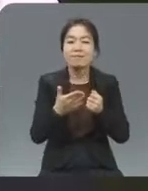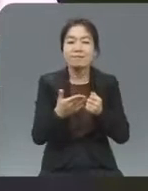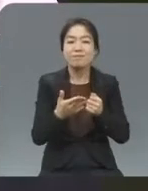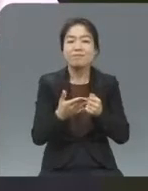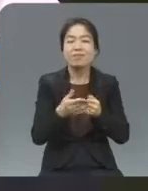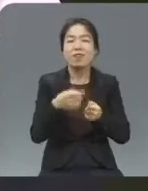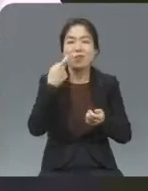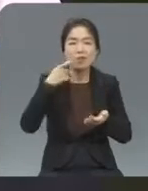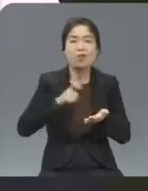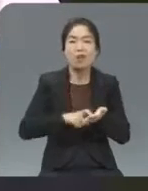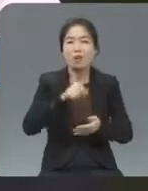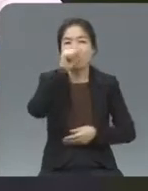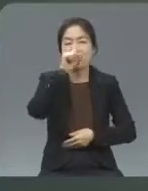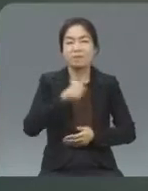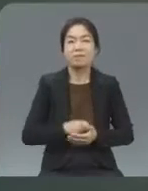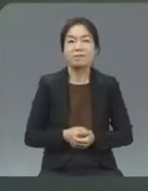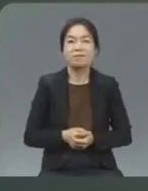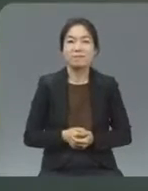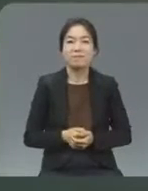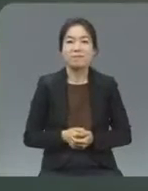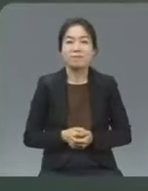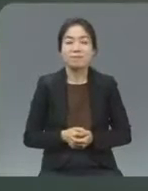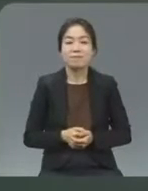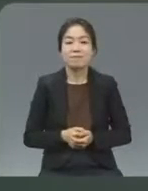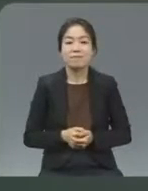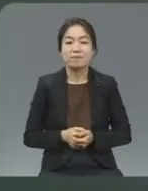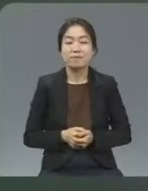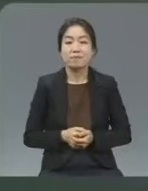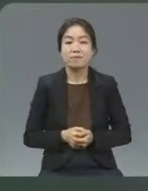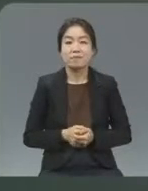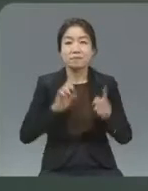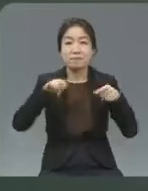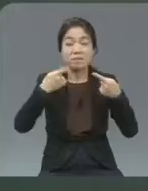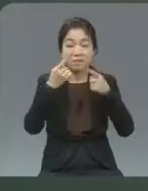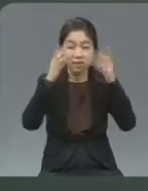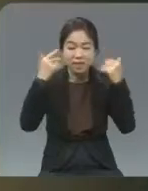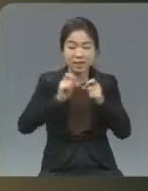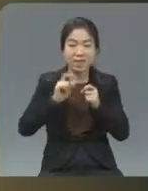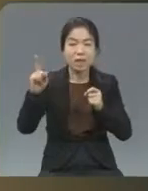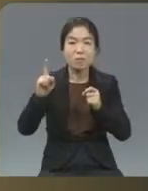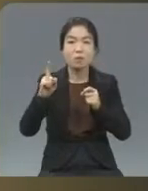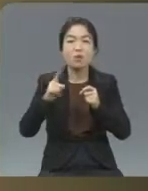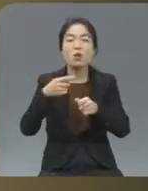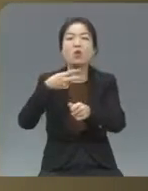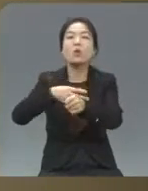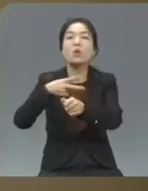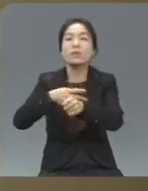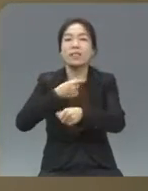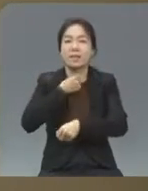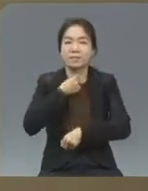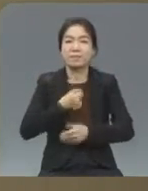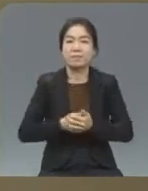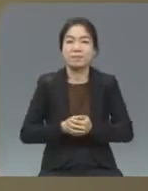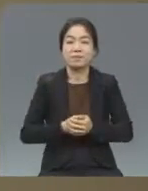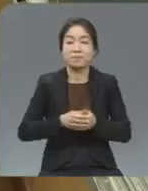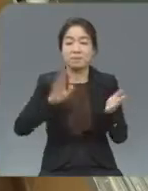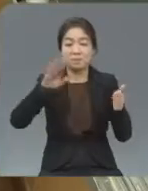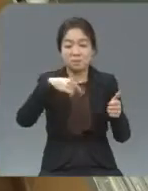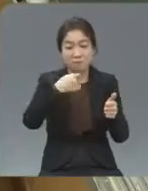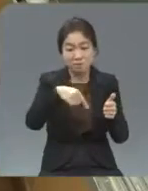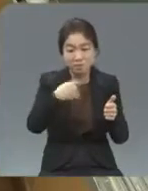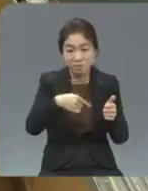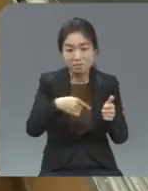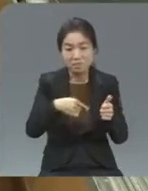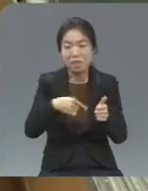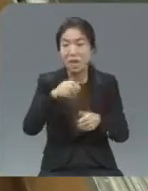쉽게 배울 수 있어서 좋은 것 같아요. 멘토링에 나선 대학생들은 대부분 교사의 꿈을 갖고 있습니다. 학생들을 가르치면서